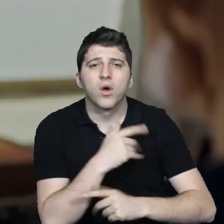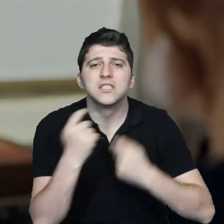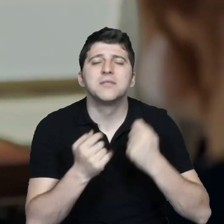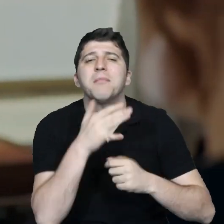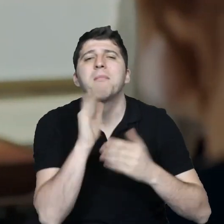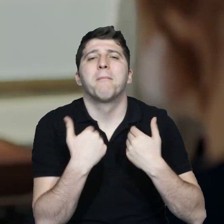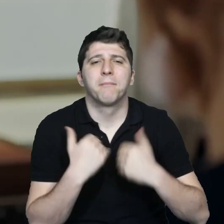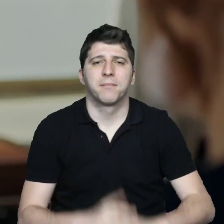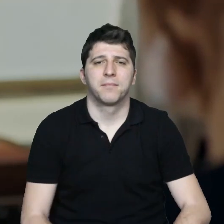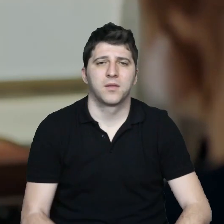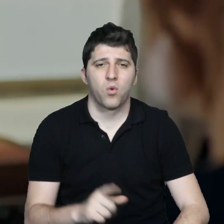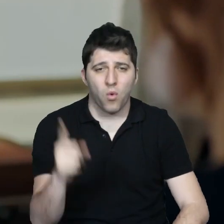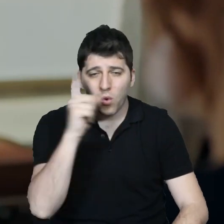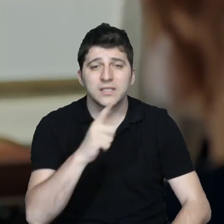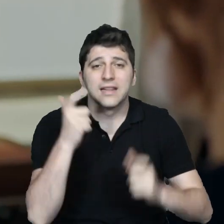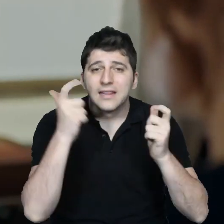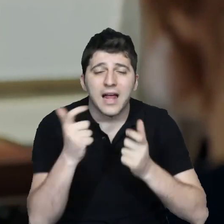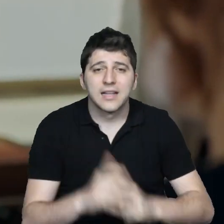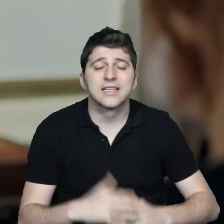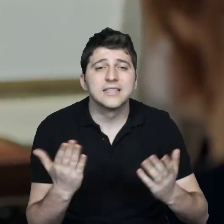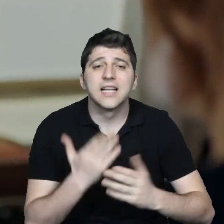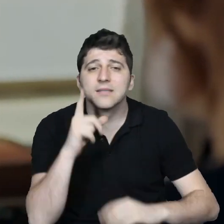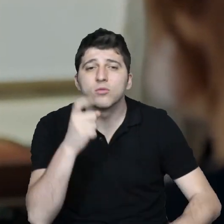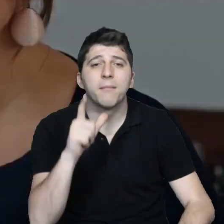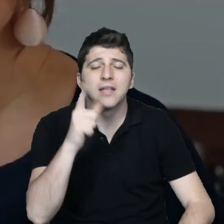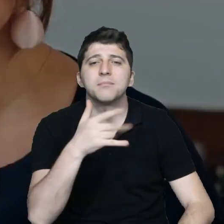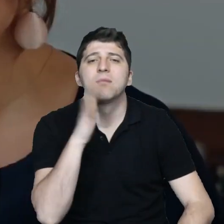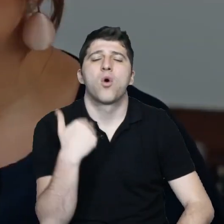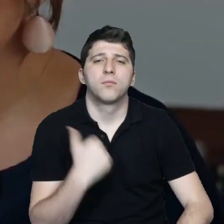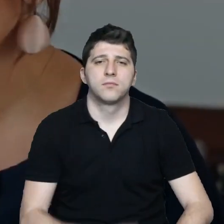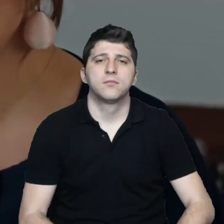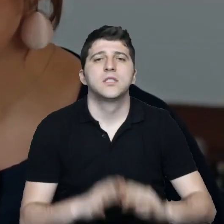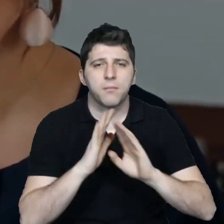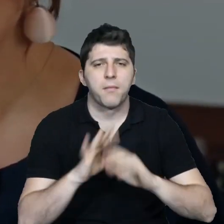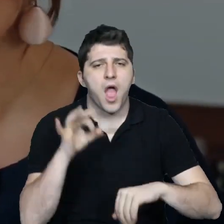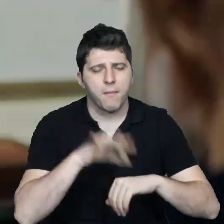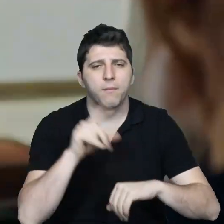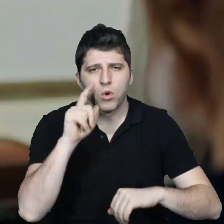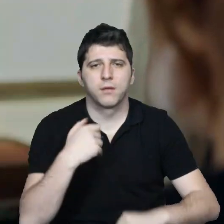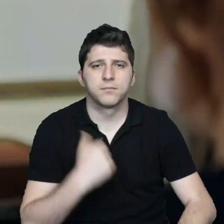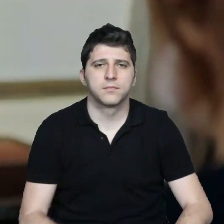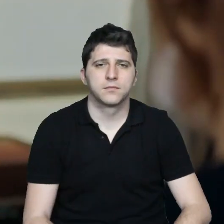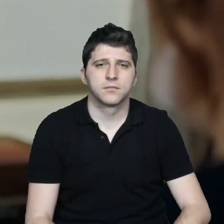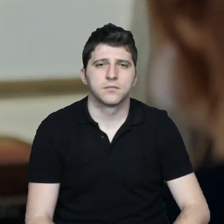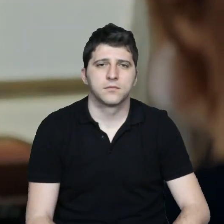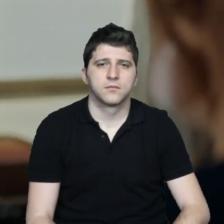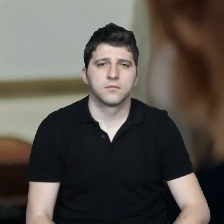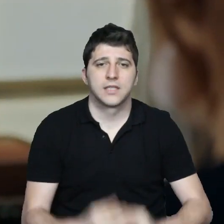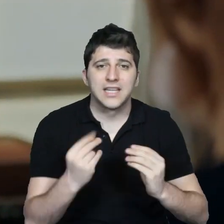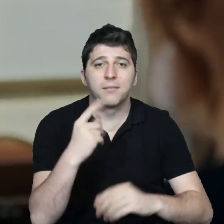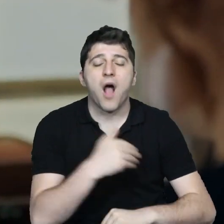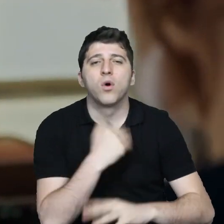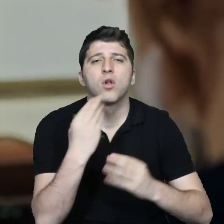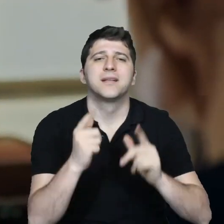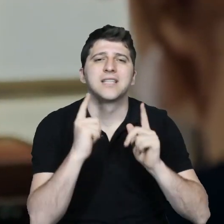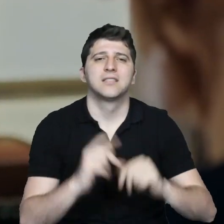olmadı. O yüzden nereden, nasıl bulmam gerektiğini bilmiyorum. Tamam, hemen bulalım. İyi bir avukat